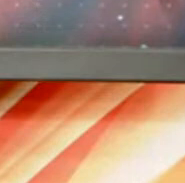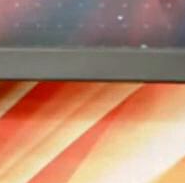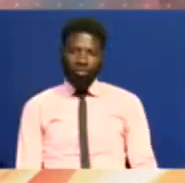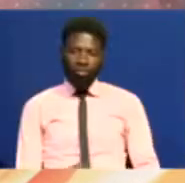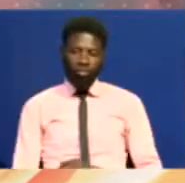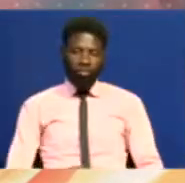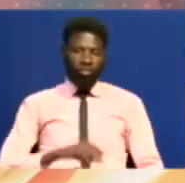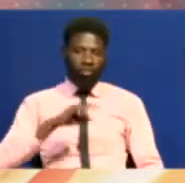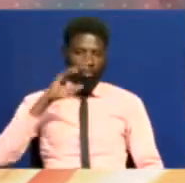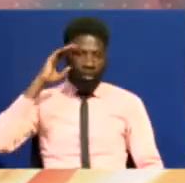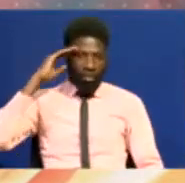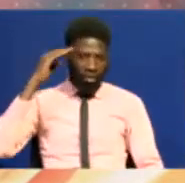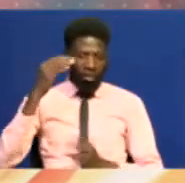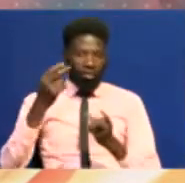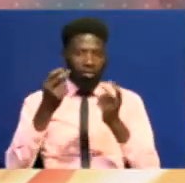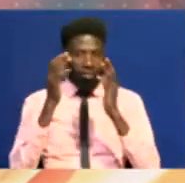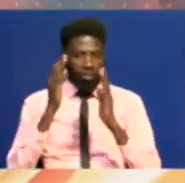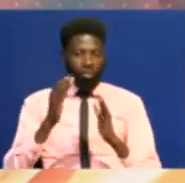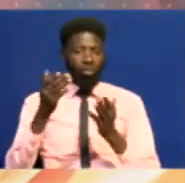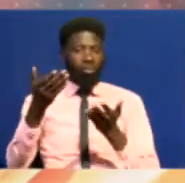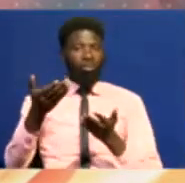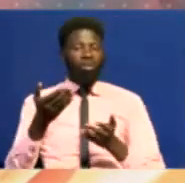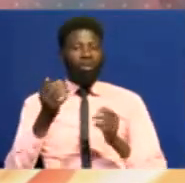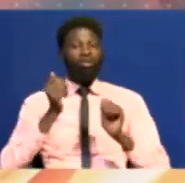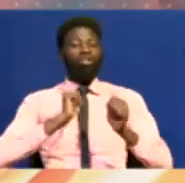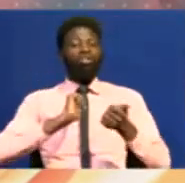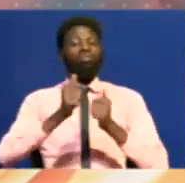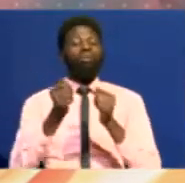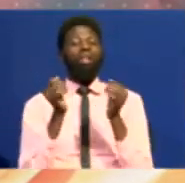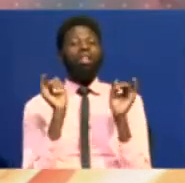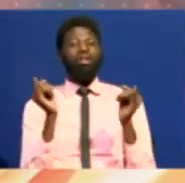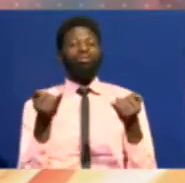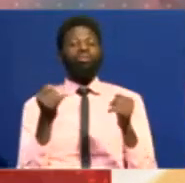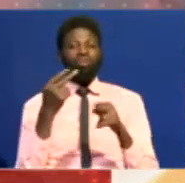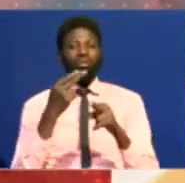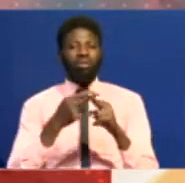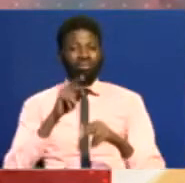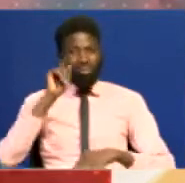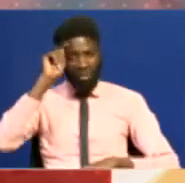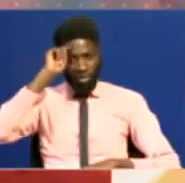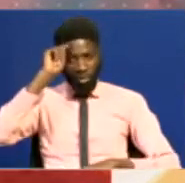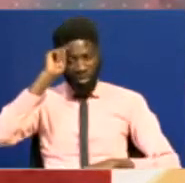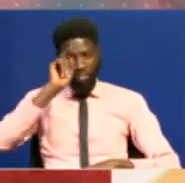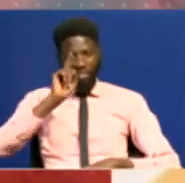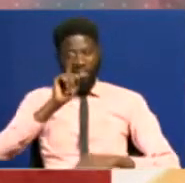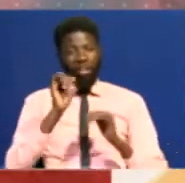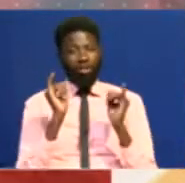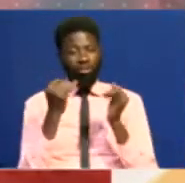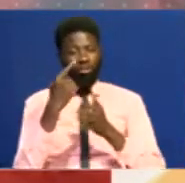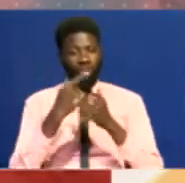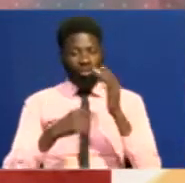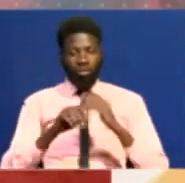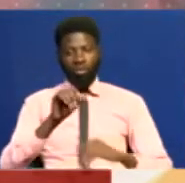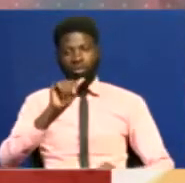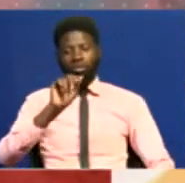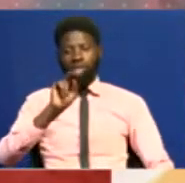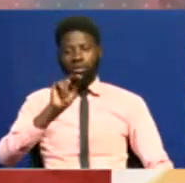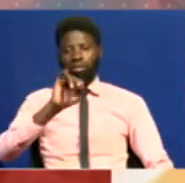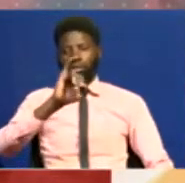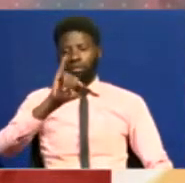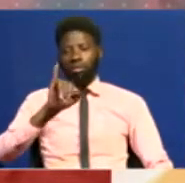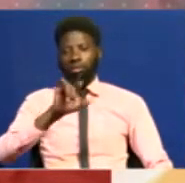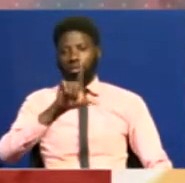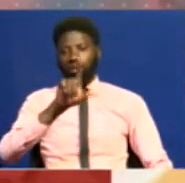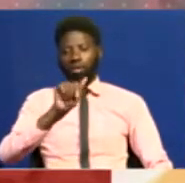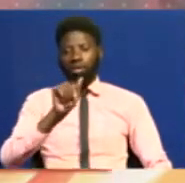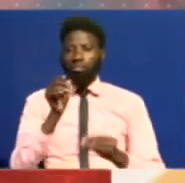Ujambo mtazamaji na karibu kwenye habari za michezo. Naitwa Timothy Kipnusu na ngaonanga na taarifa kwamba Angela Okutoyi alimshinda